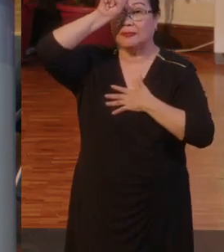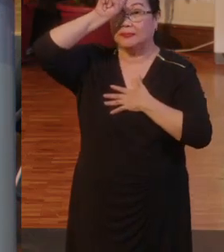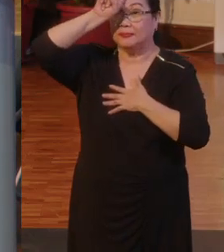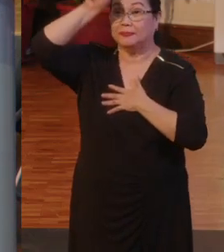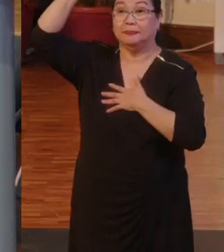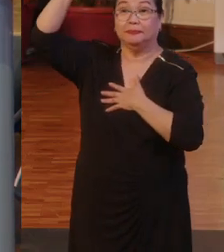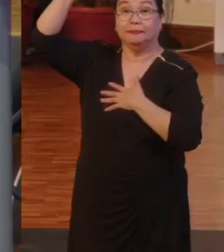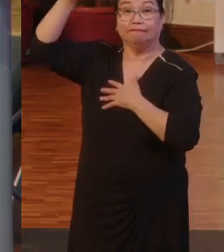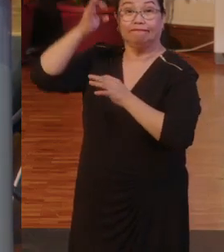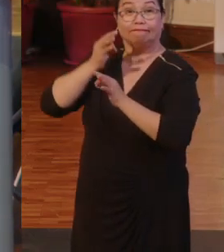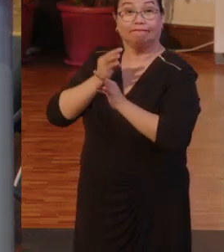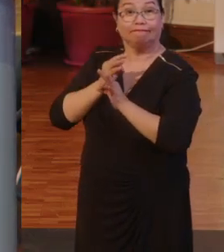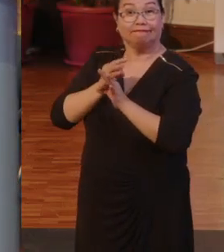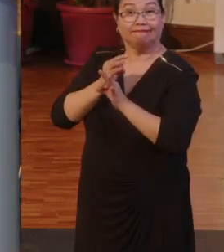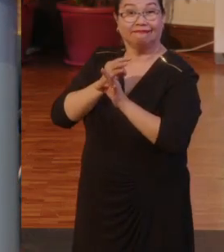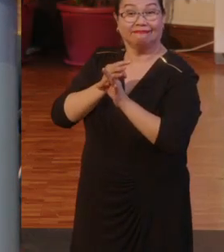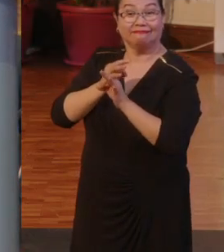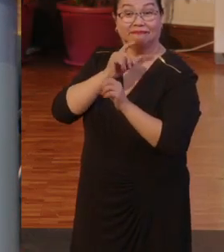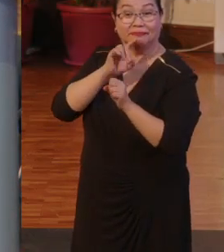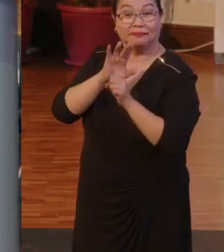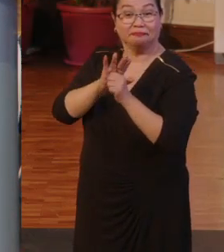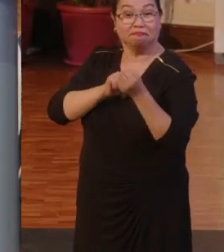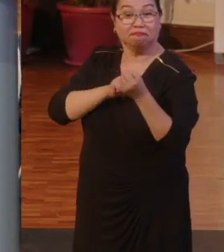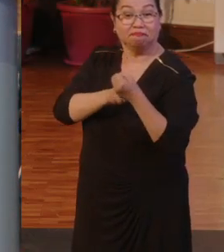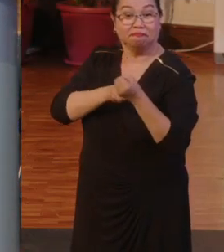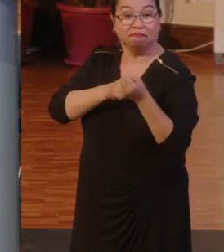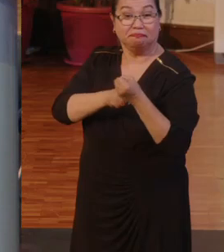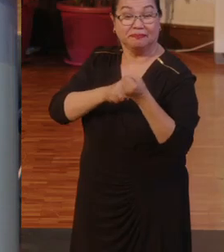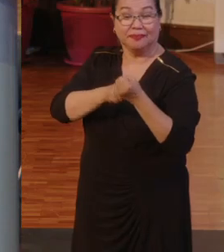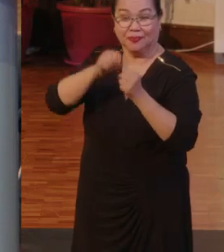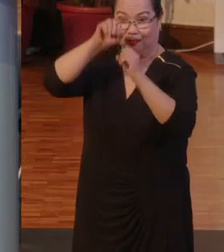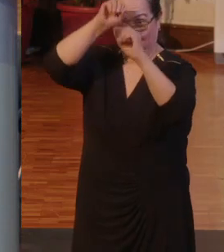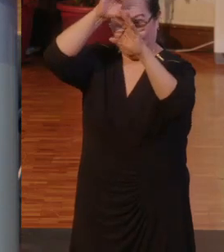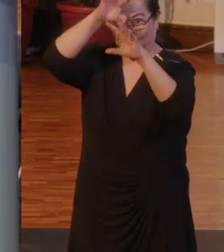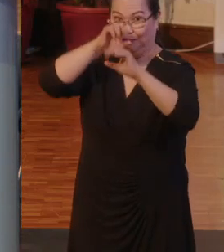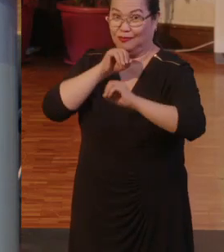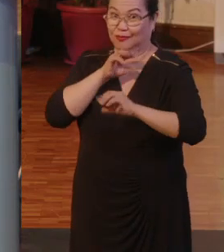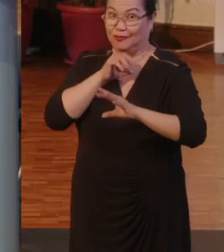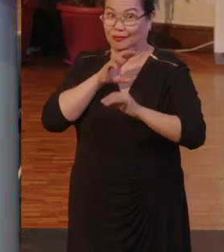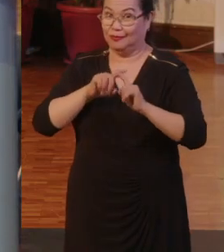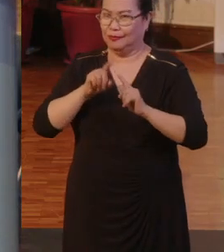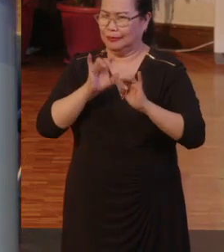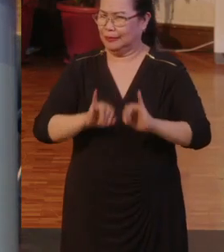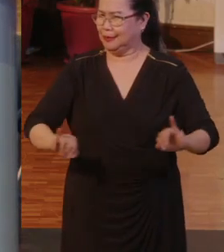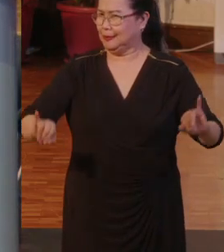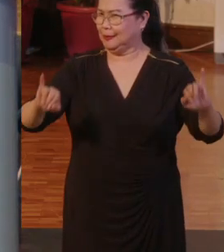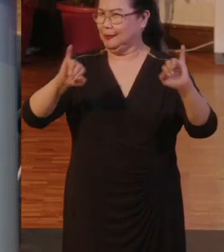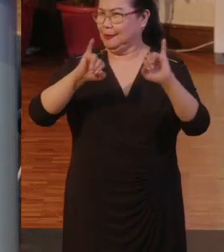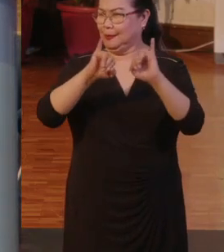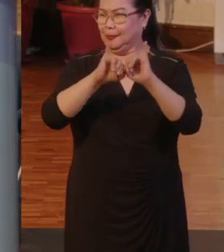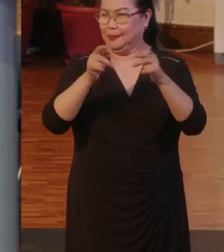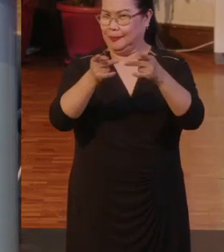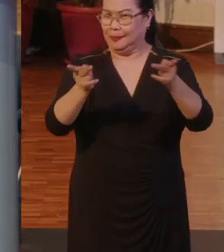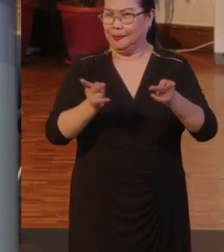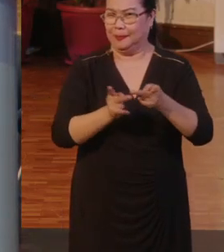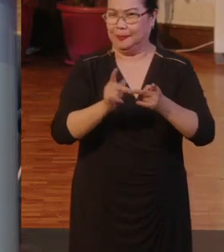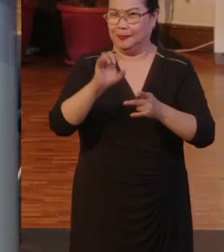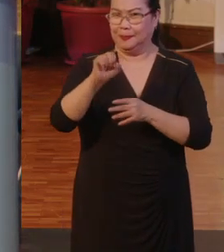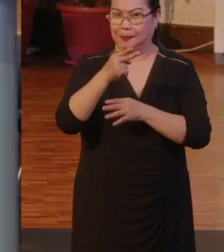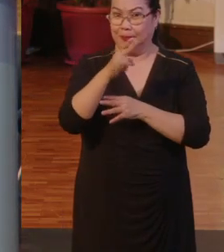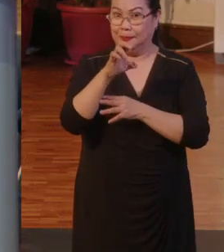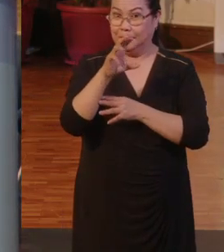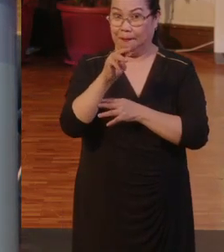ang Panginoon sa pagtawag sa kanilang mga ninuno. Mahalaga yung lugar ng Shechem sa kasaysayan ng